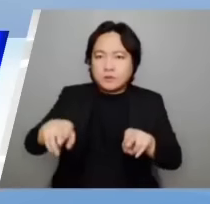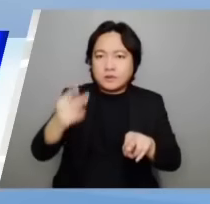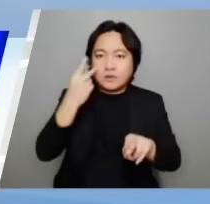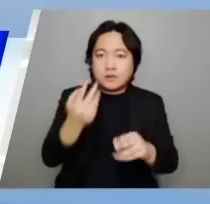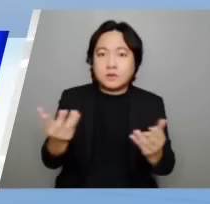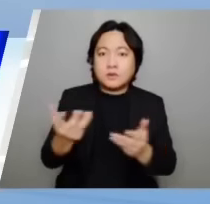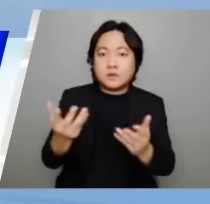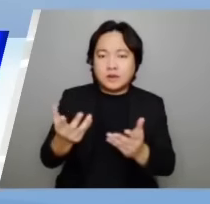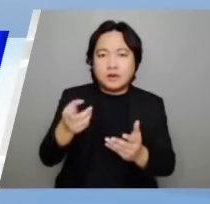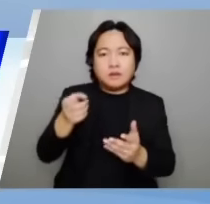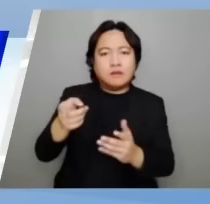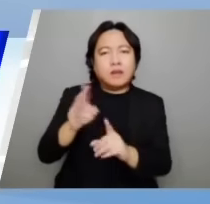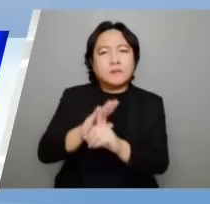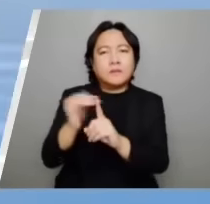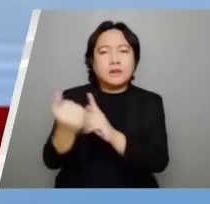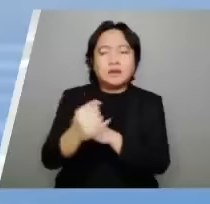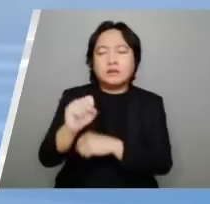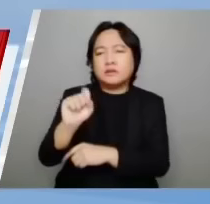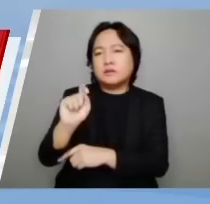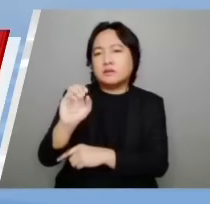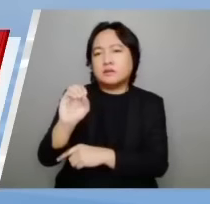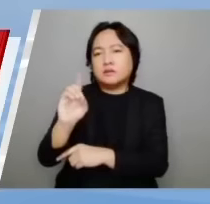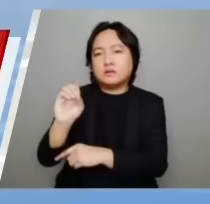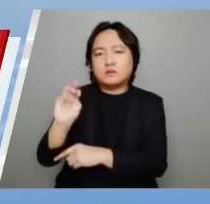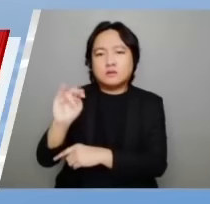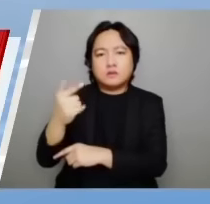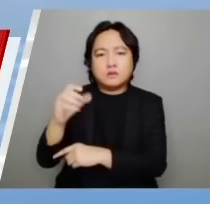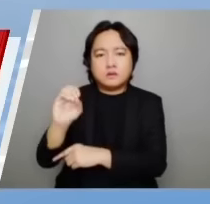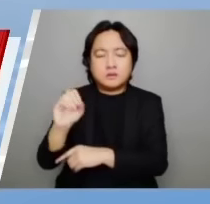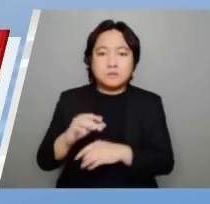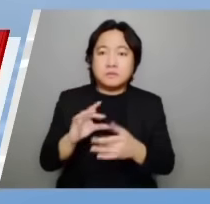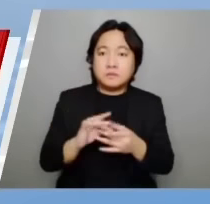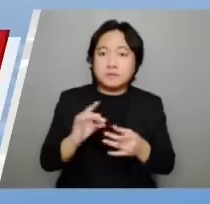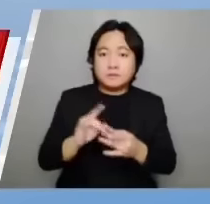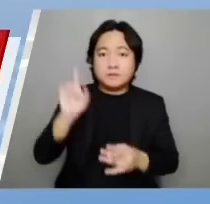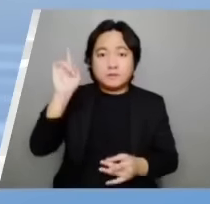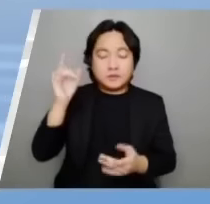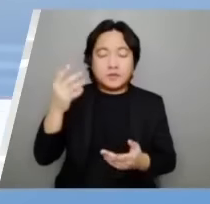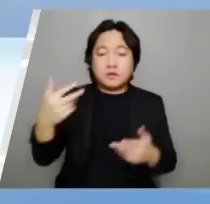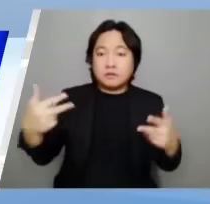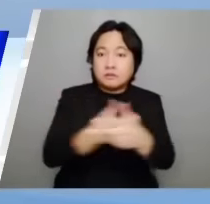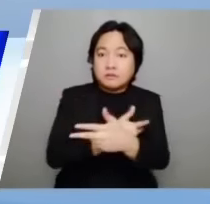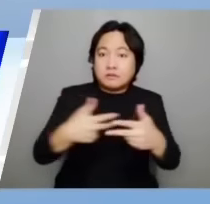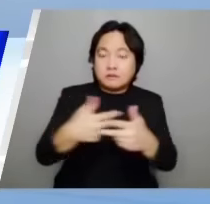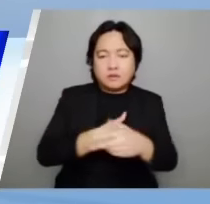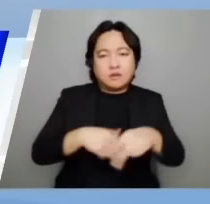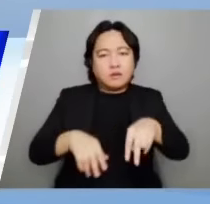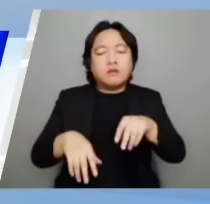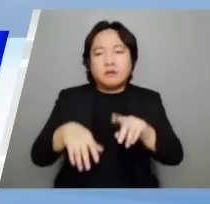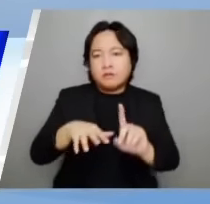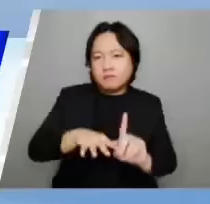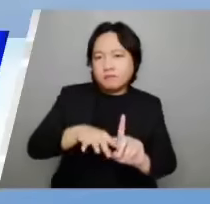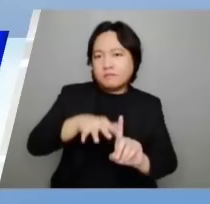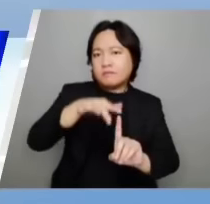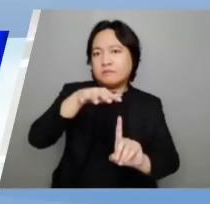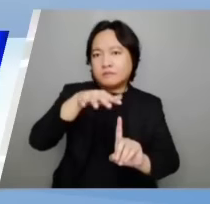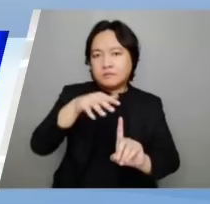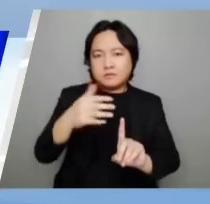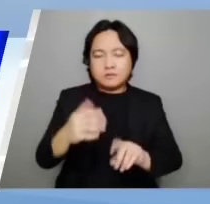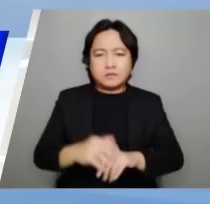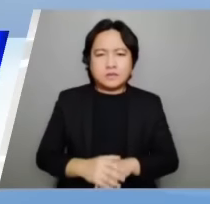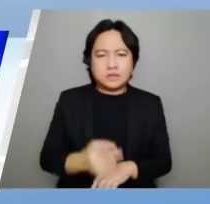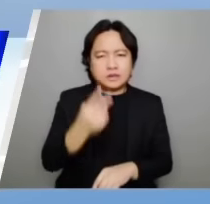kalsada, lagpas tao. Sa loob ng bahay namin, dibdib siguro, ganun. Kasi dito po lahat ang bagsak ng tubig eh. Kita ang taas ng baha